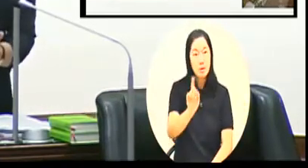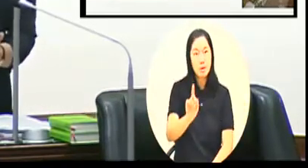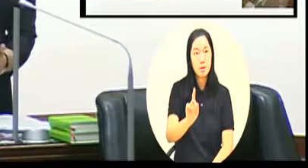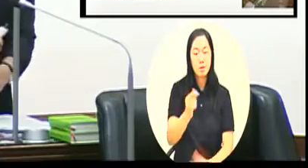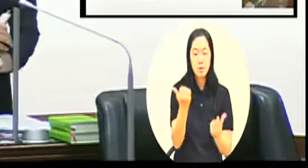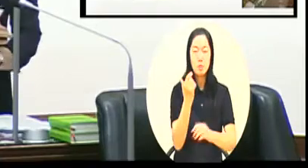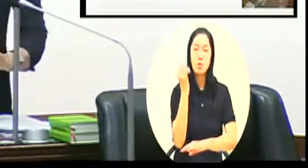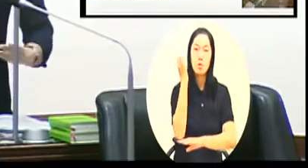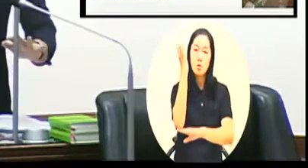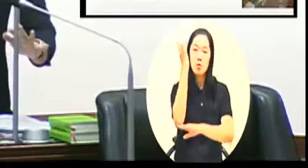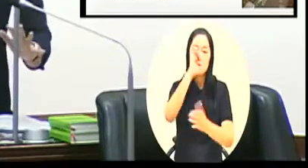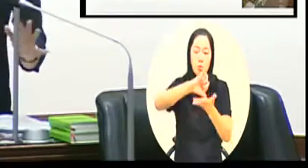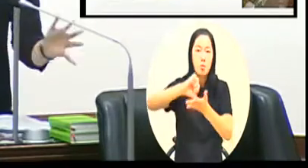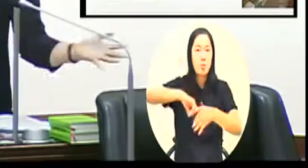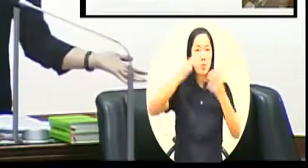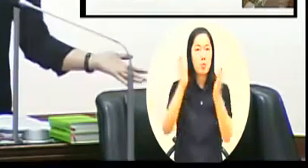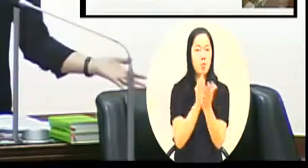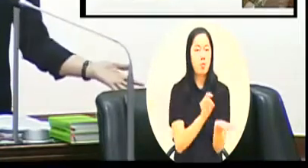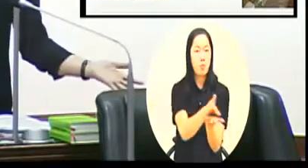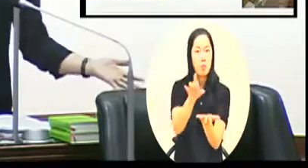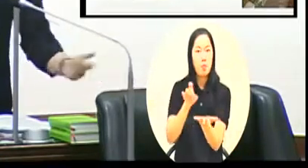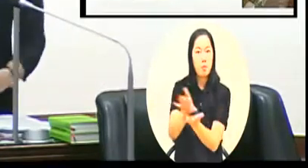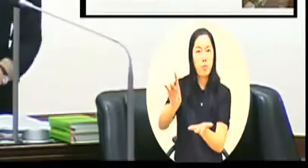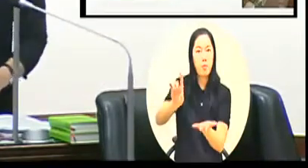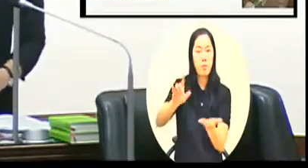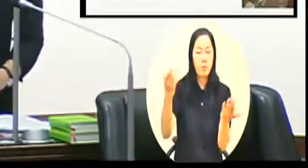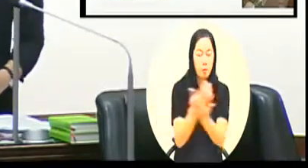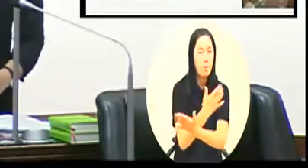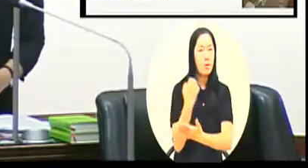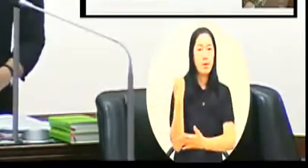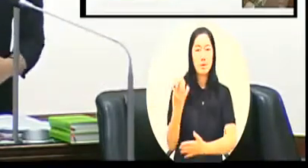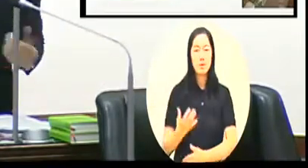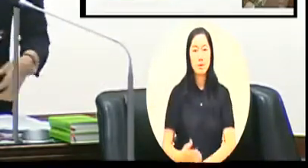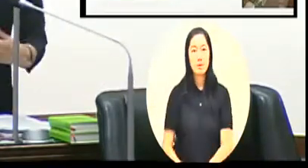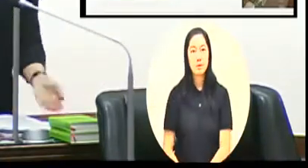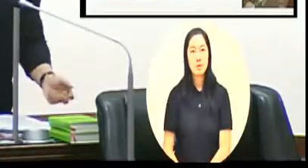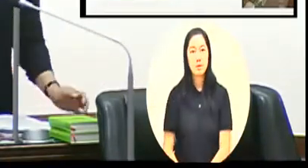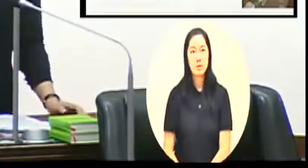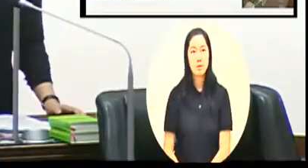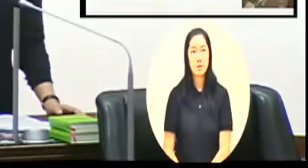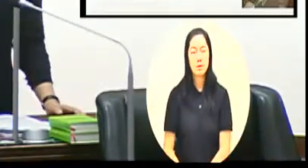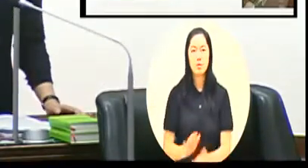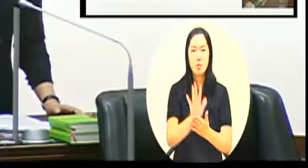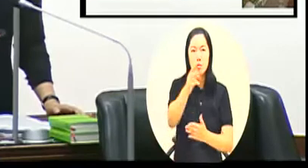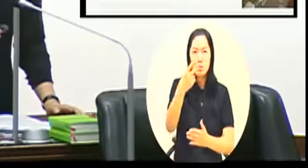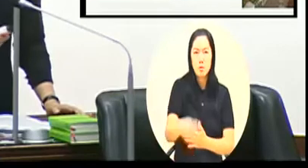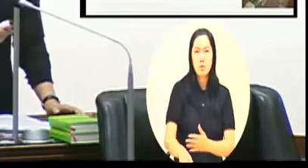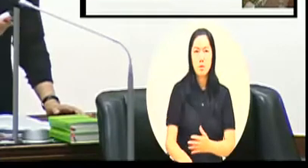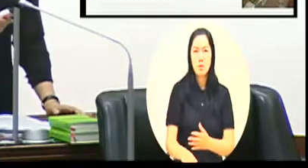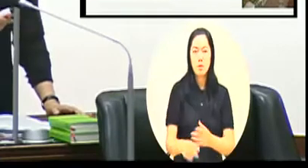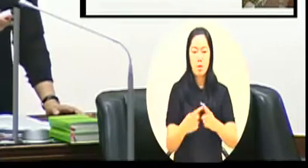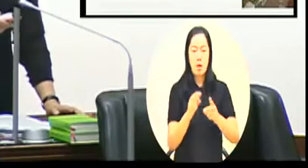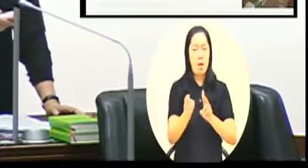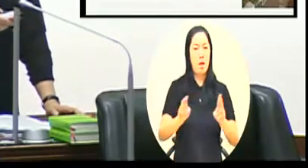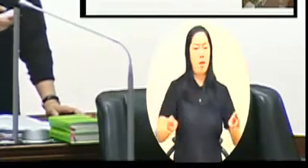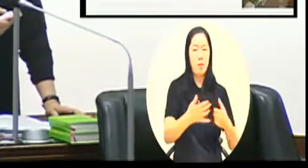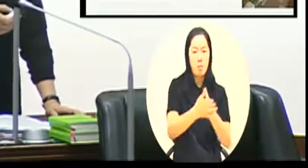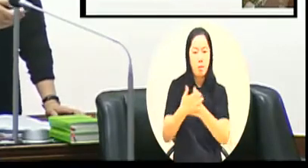树种都把它全部的更新，全部一颗都不要留哈，那不用后来用那么多的人力在那边保